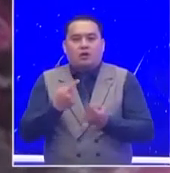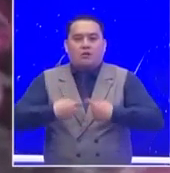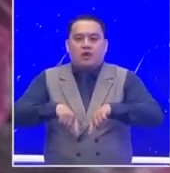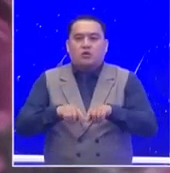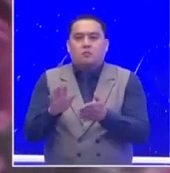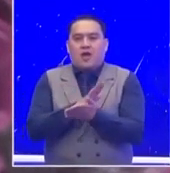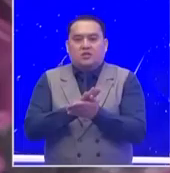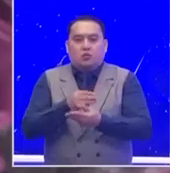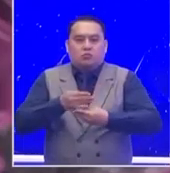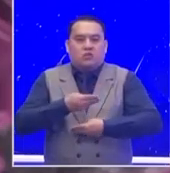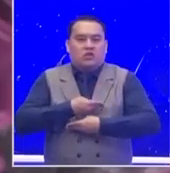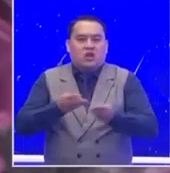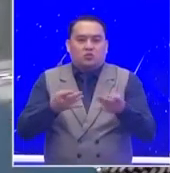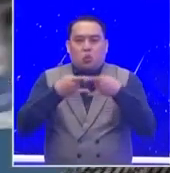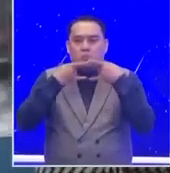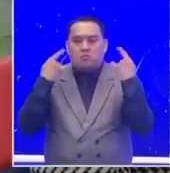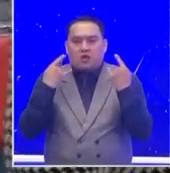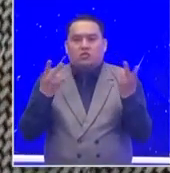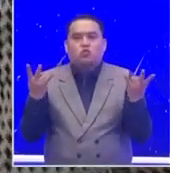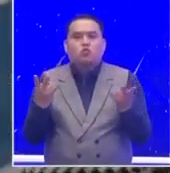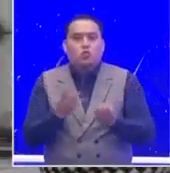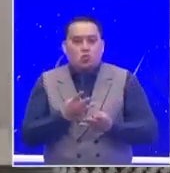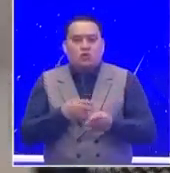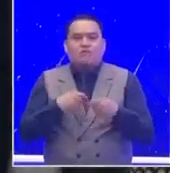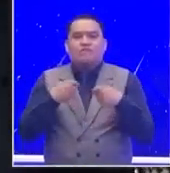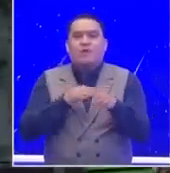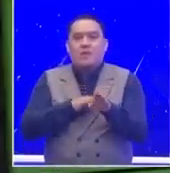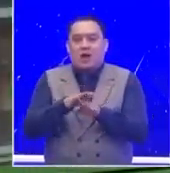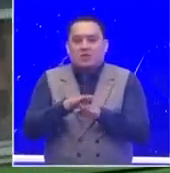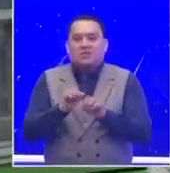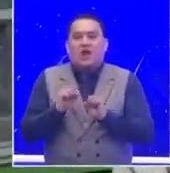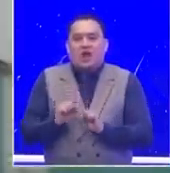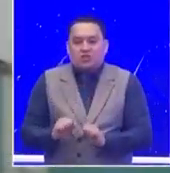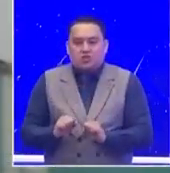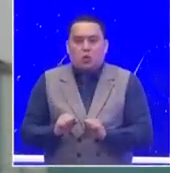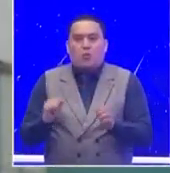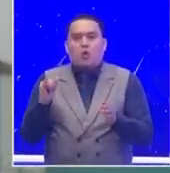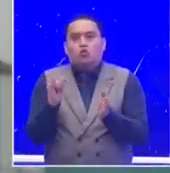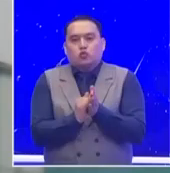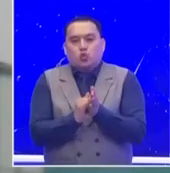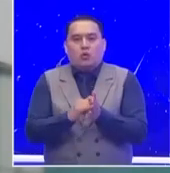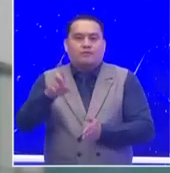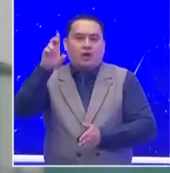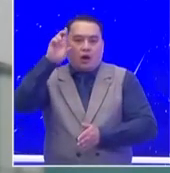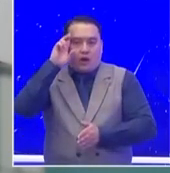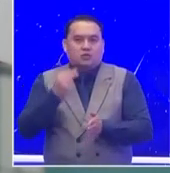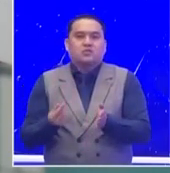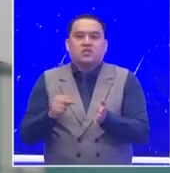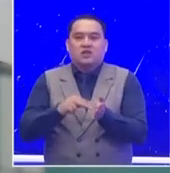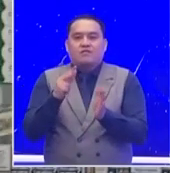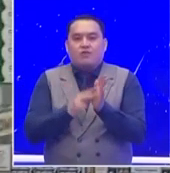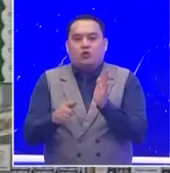организовали бесплатную раздачу масок. Следует отметить, что реализация средств защиты ведется по установленным государственным ценам